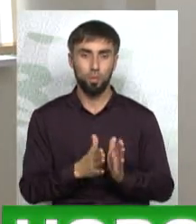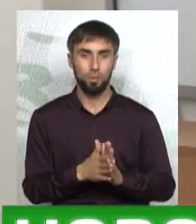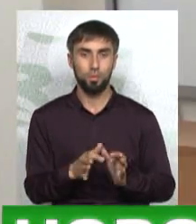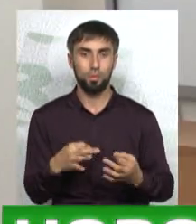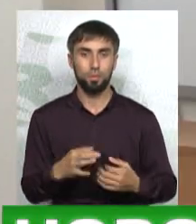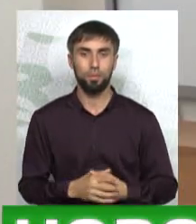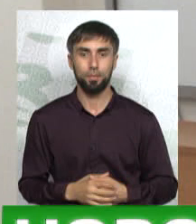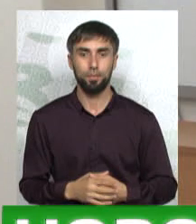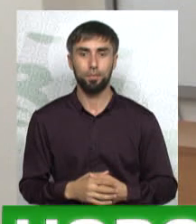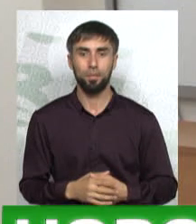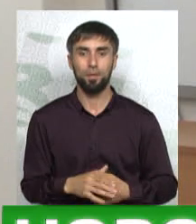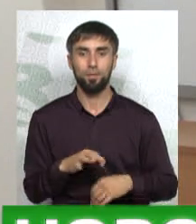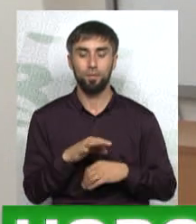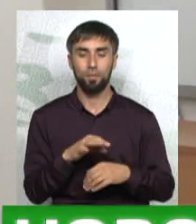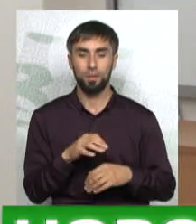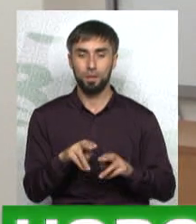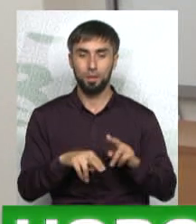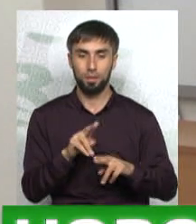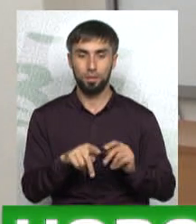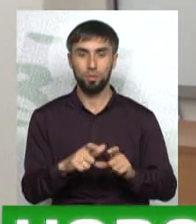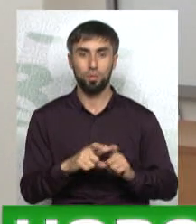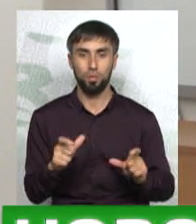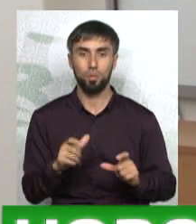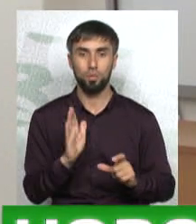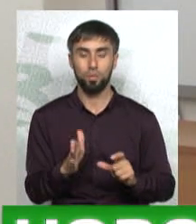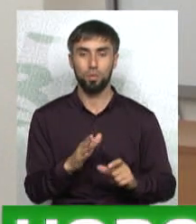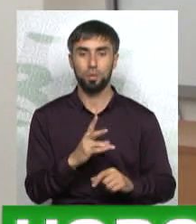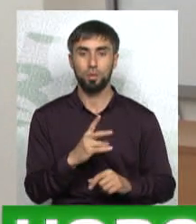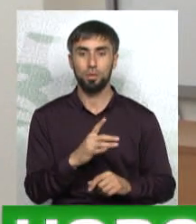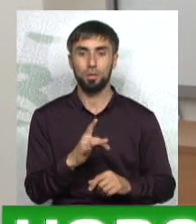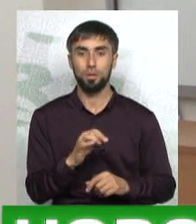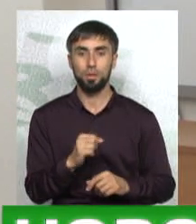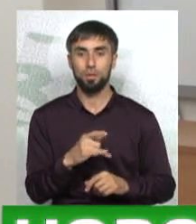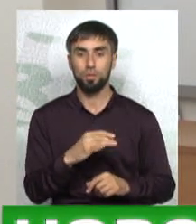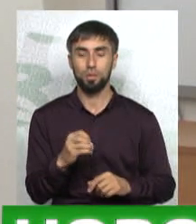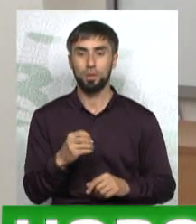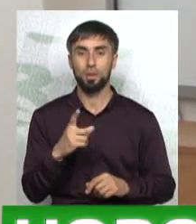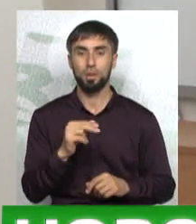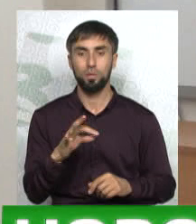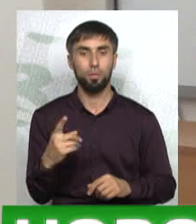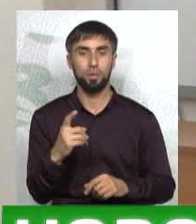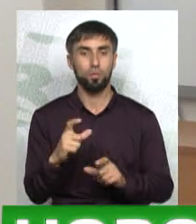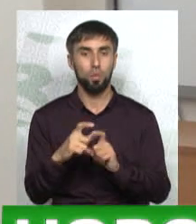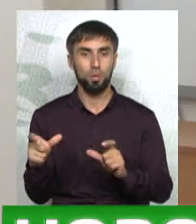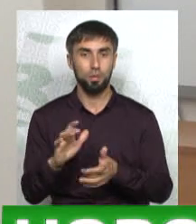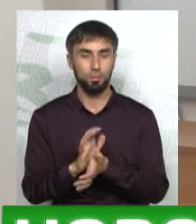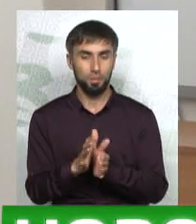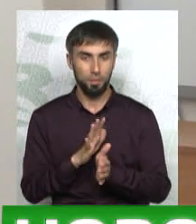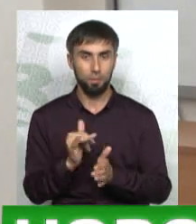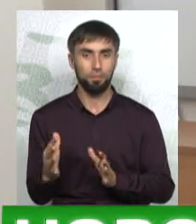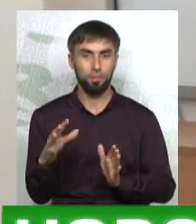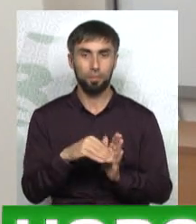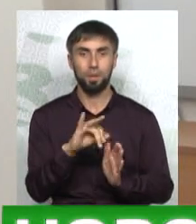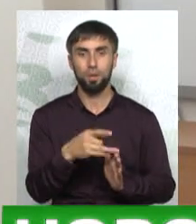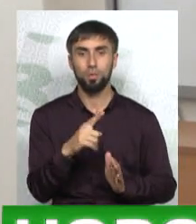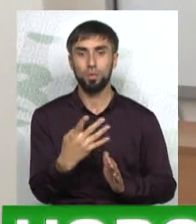позволяют. Введением в эксплуатацию данной школы будут разгружены Экажевская первая школа и 4-я в основном. А